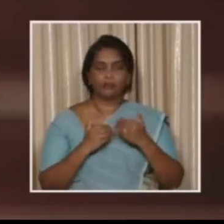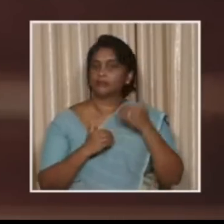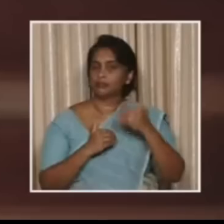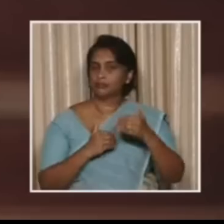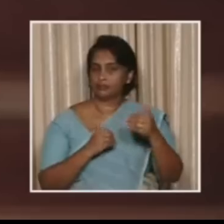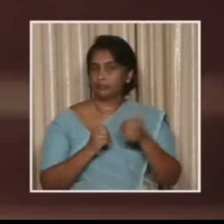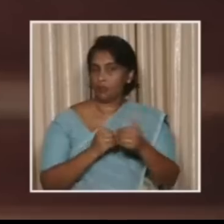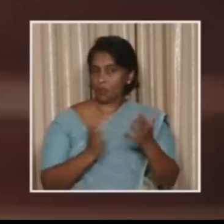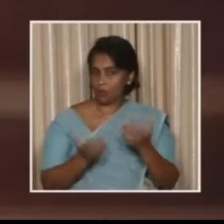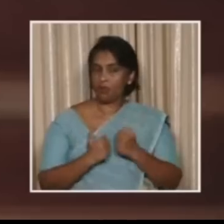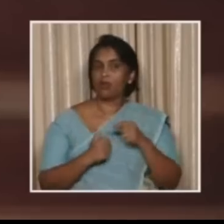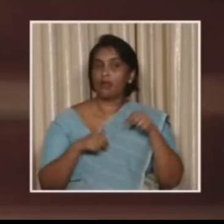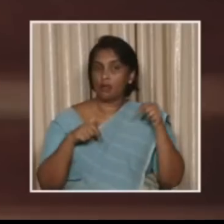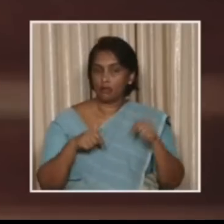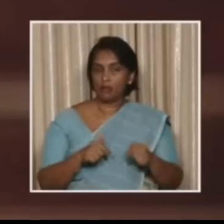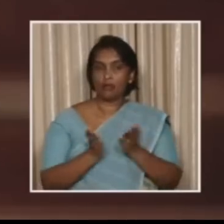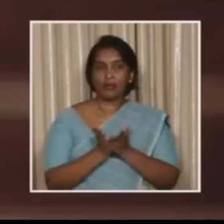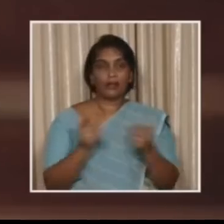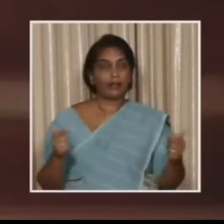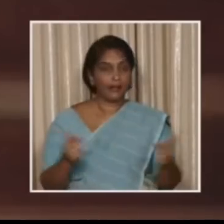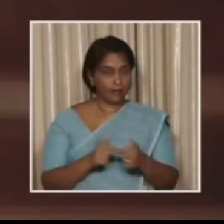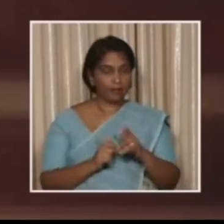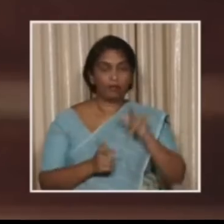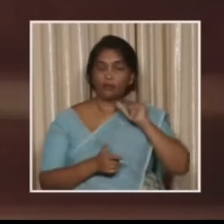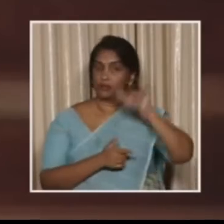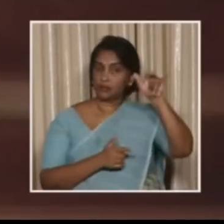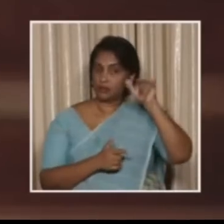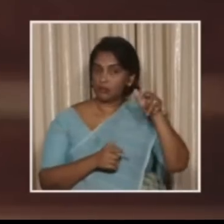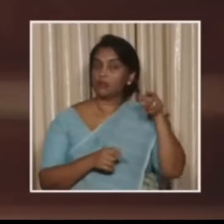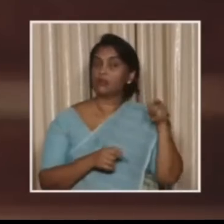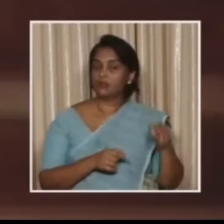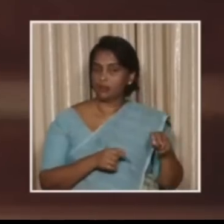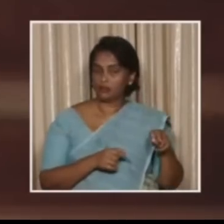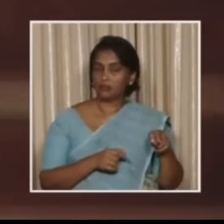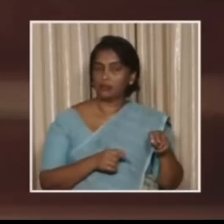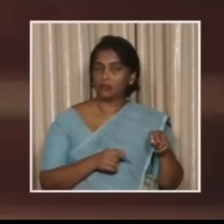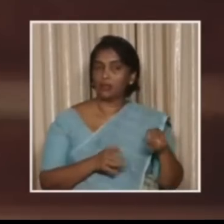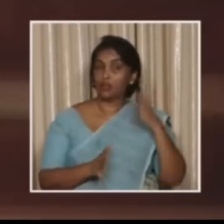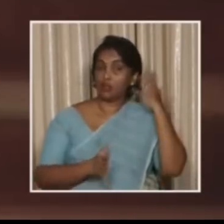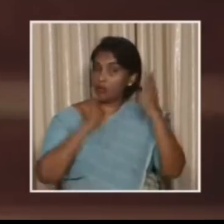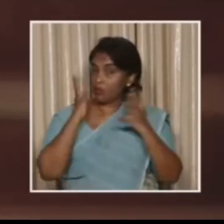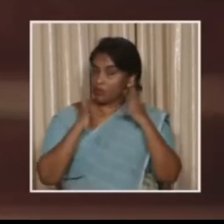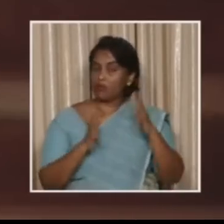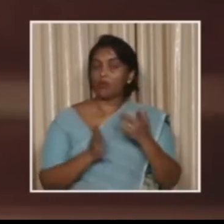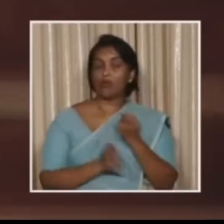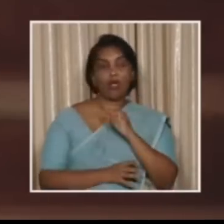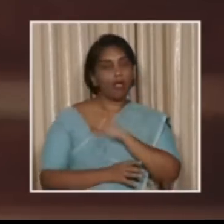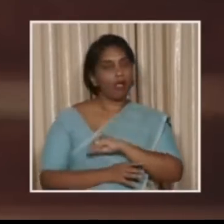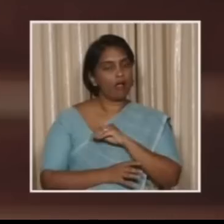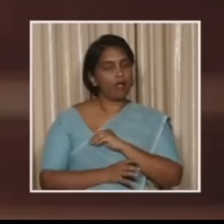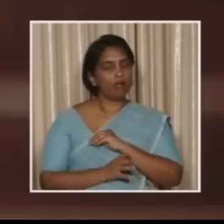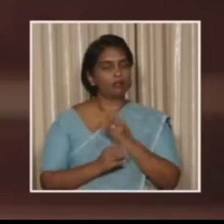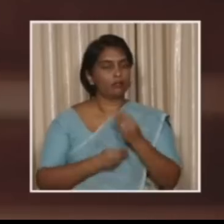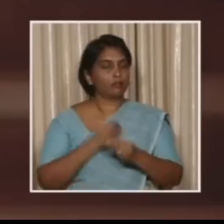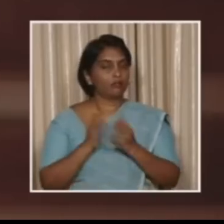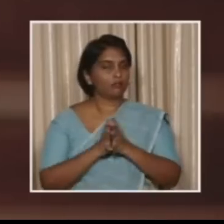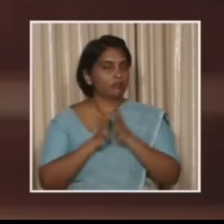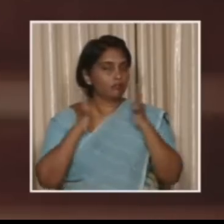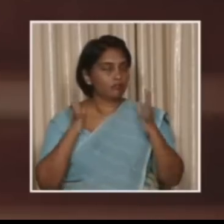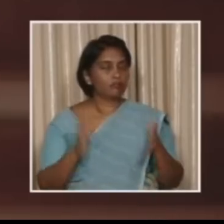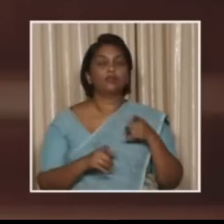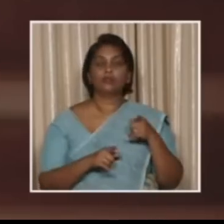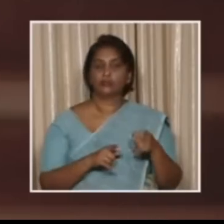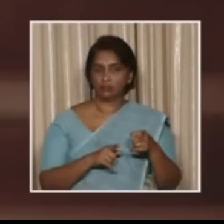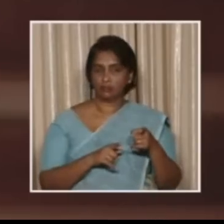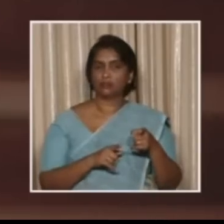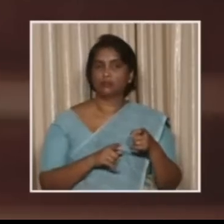கருதப்படுகின்றது. தேர்தல் ஒன்றை நடத்தாமல் இருக்க வேண்டுமெனில் அரசமைப்பில் மாற்றம் ஒன்றை கொண்டு வர வேண்டும். அதற்கு நாடாளுமன்றின் பெரும்பான்மை